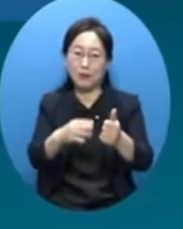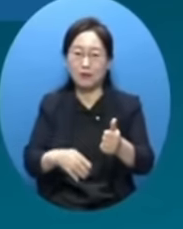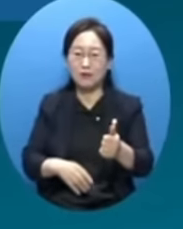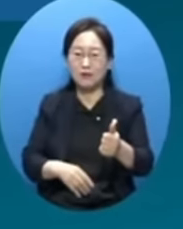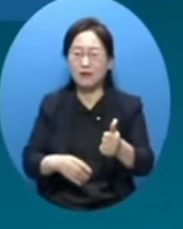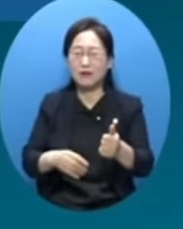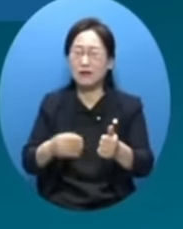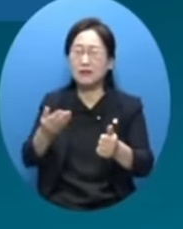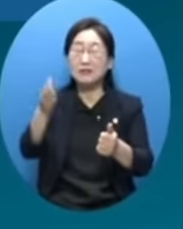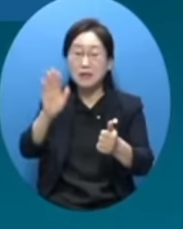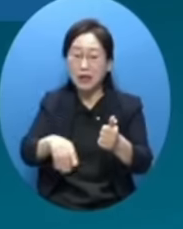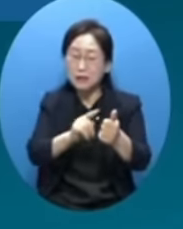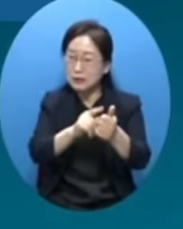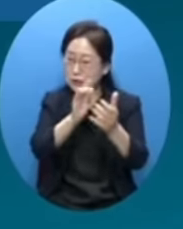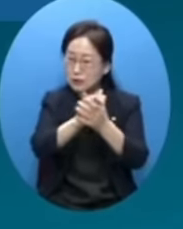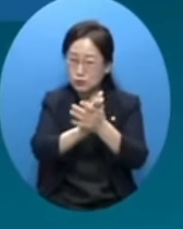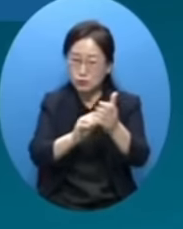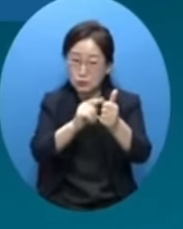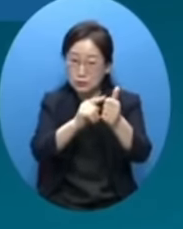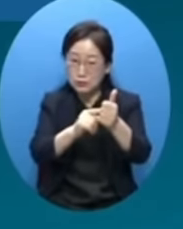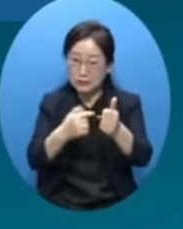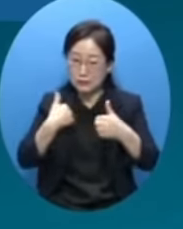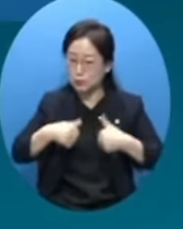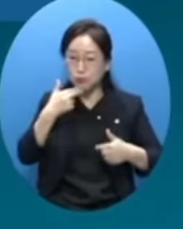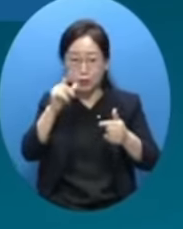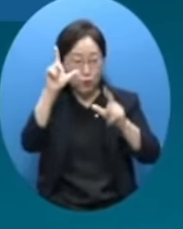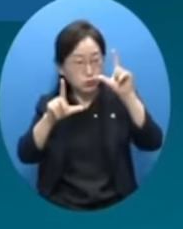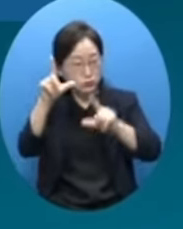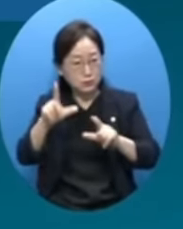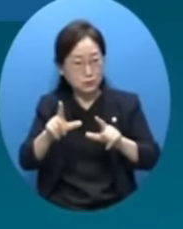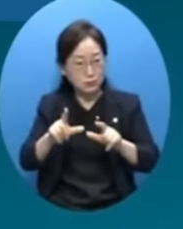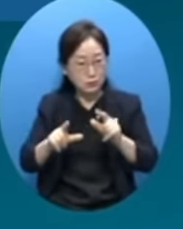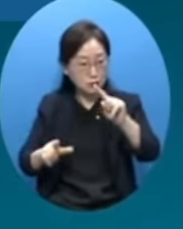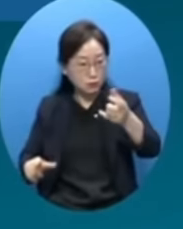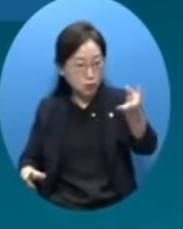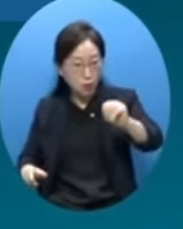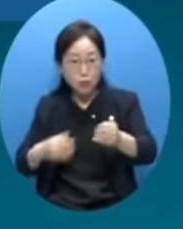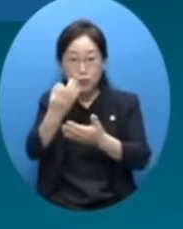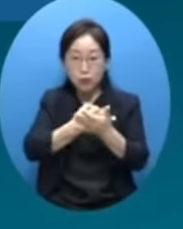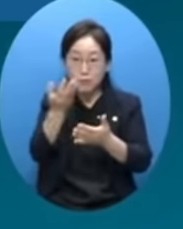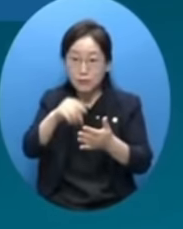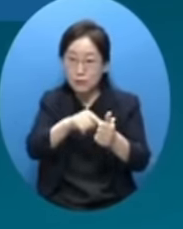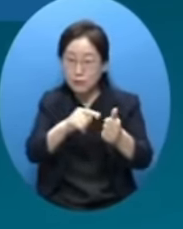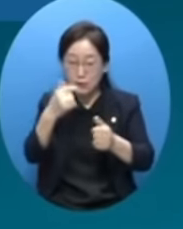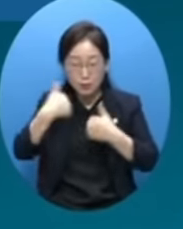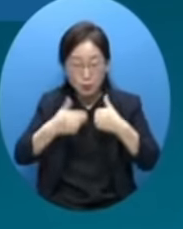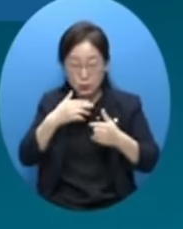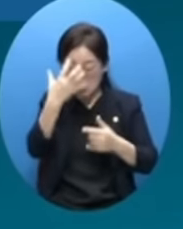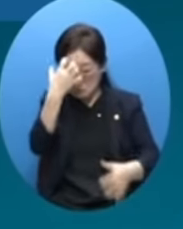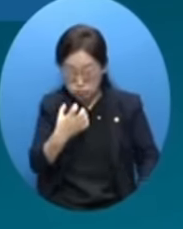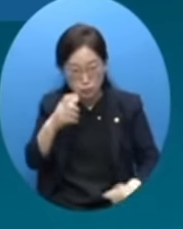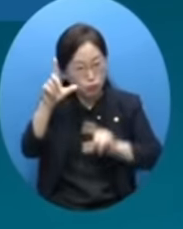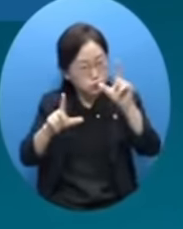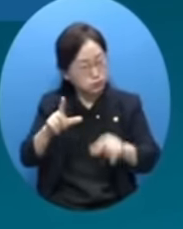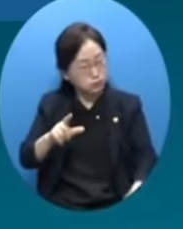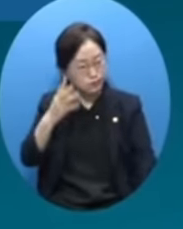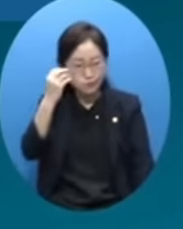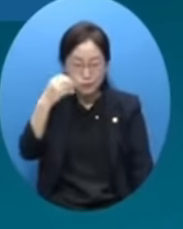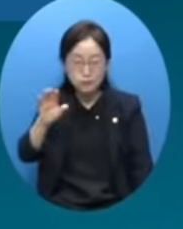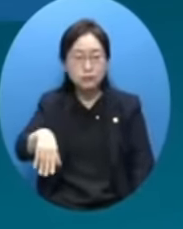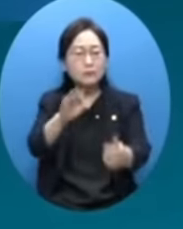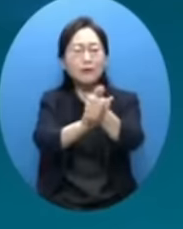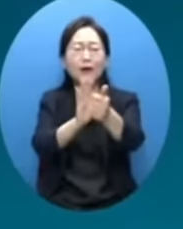안에 들어왔는데도 얼굴이 기쁨이 없고 뭔가 불만이 가득한 표정이었습니다. 그래서 물었습니다.